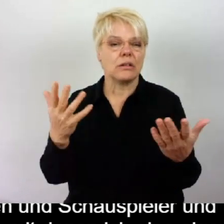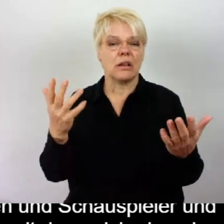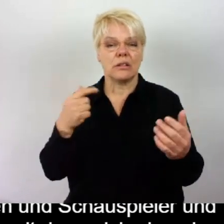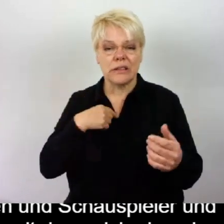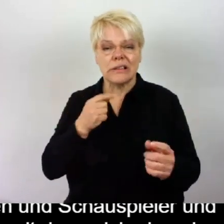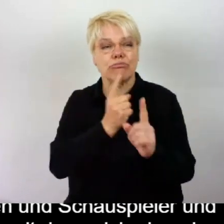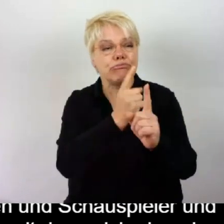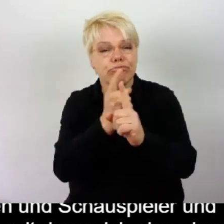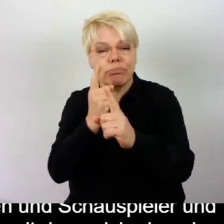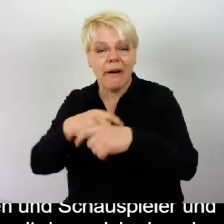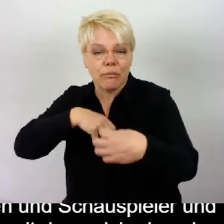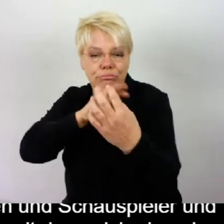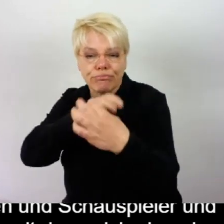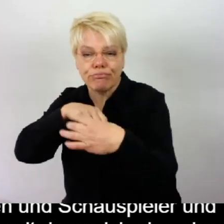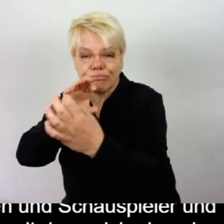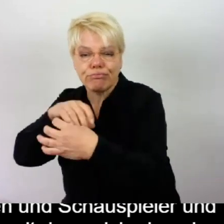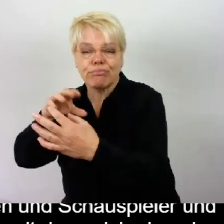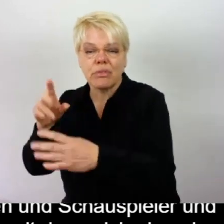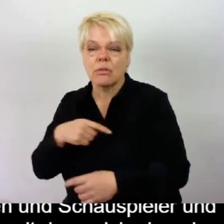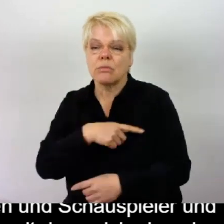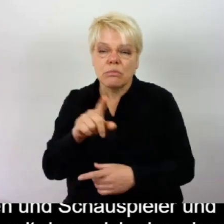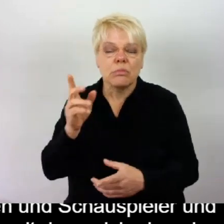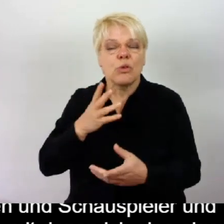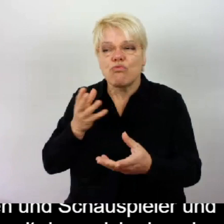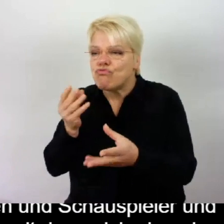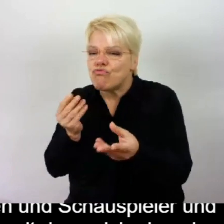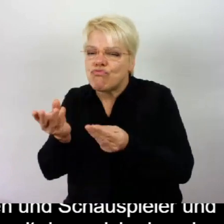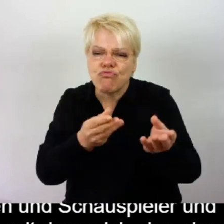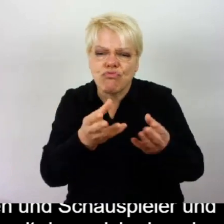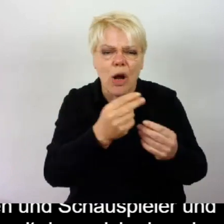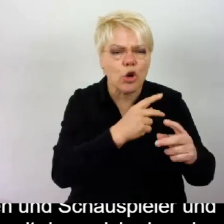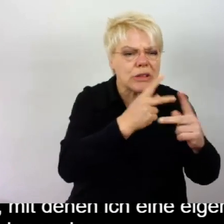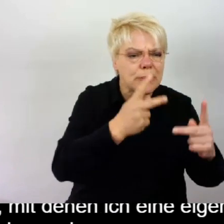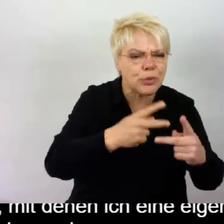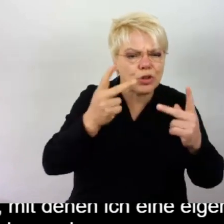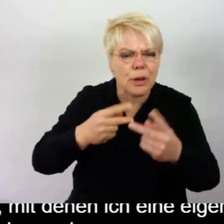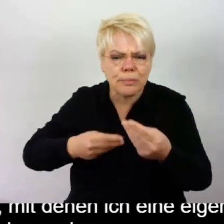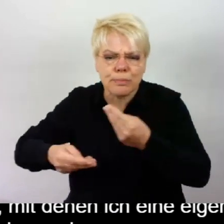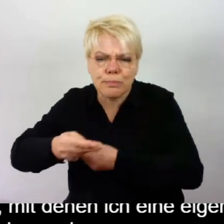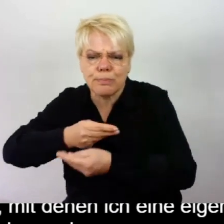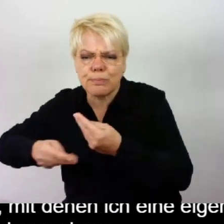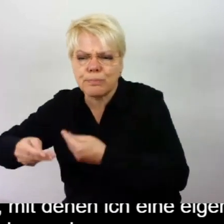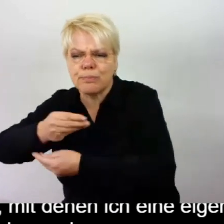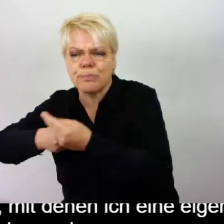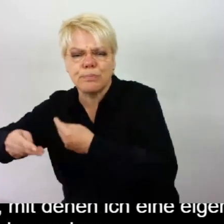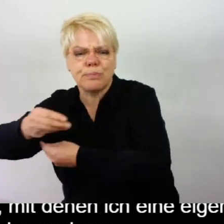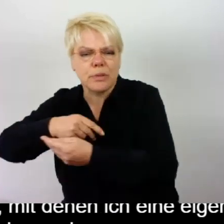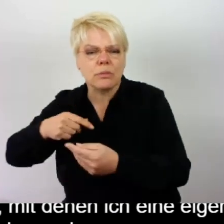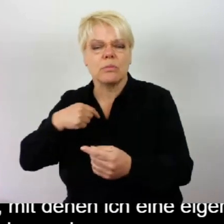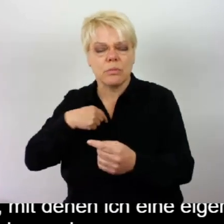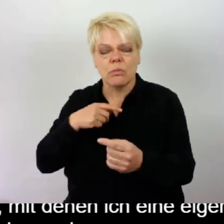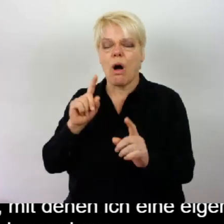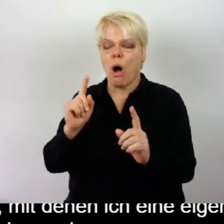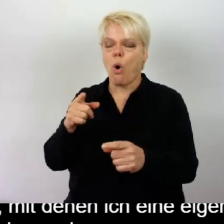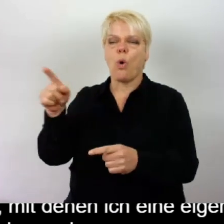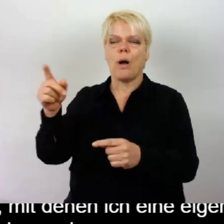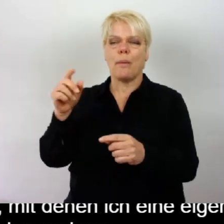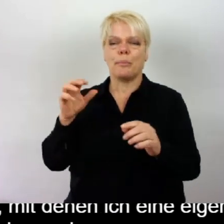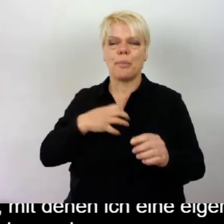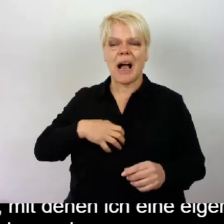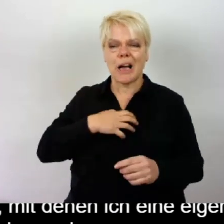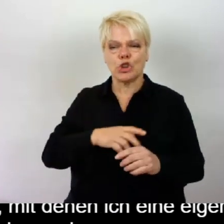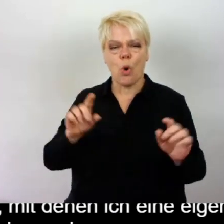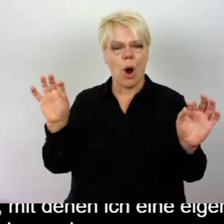vielleicht die Schauspieler da, aber keine Orte oder nicht genügend Orte, wo diese Schauspielerinnen und Schauspieler, Künstlerinnen und Künstler ihre Kunst präsentieren